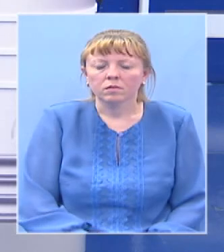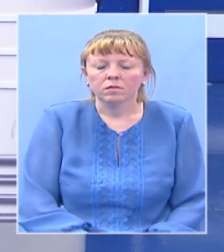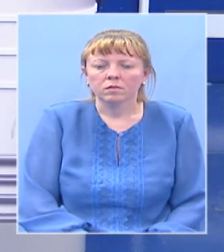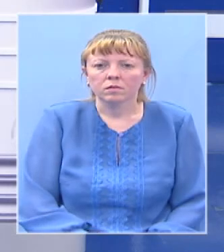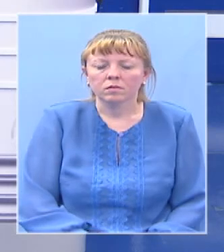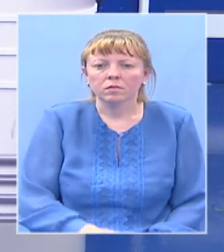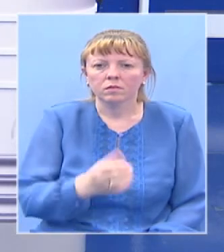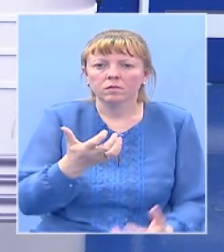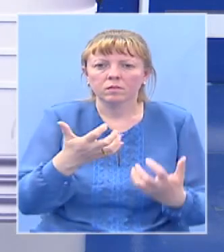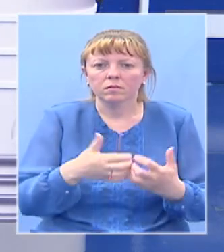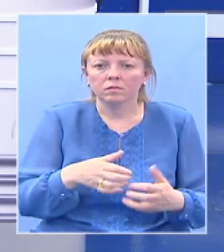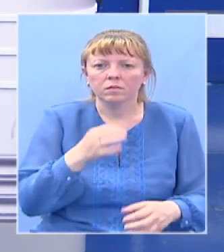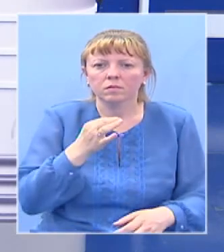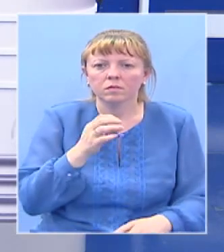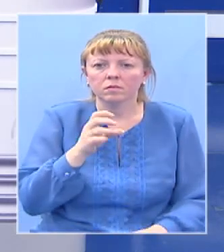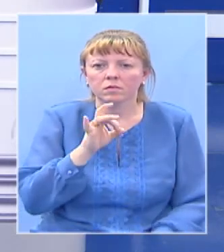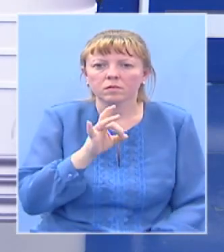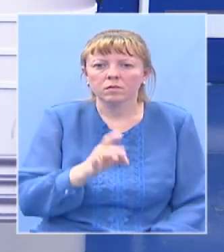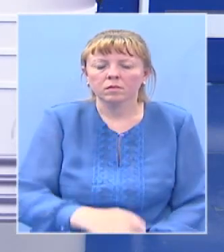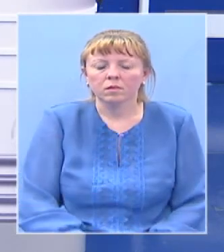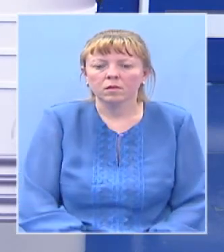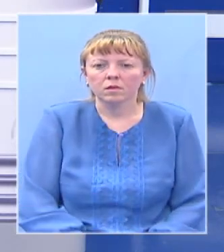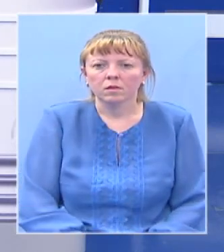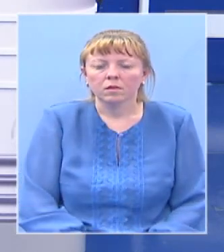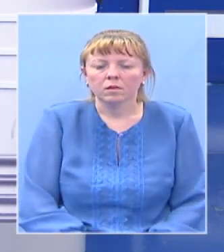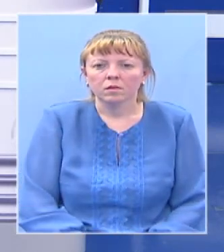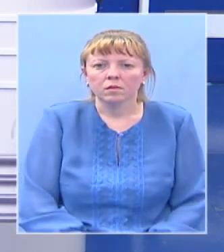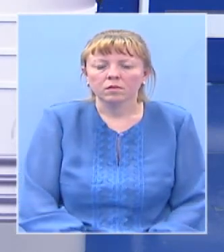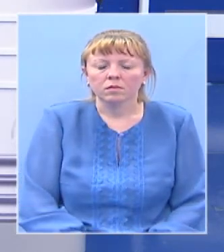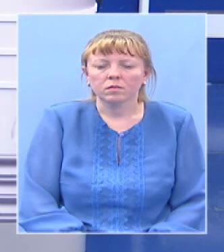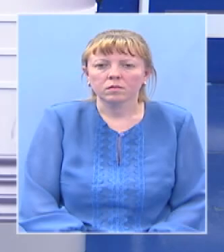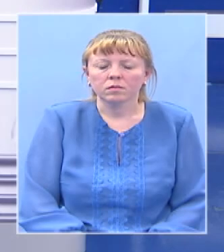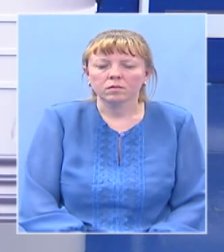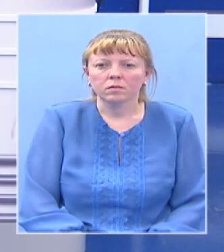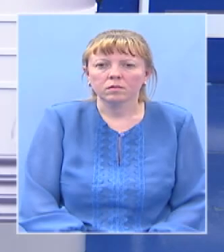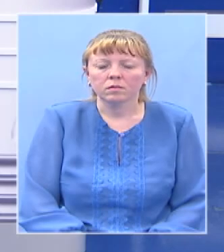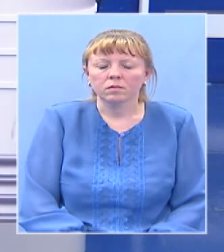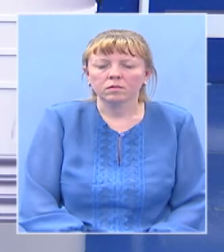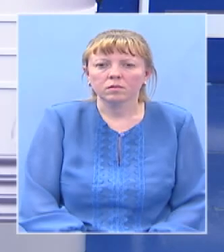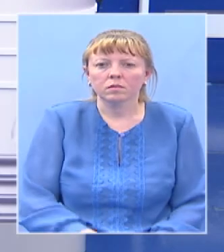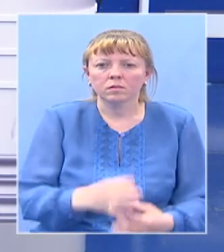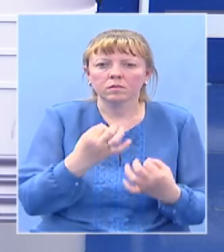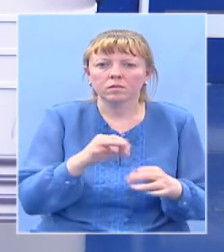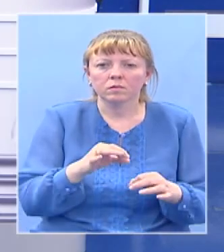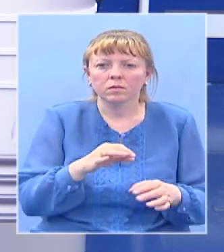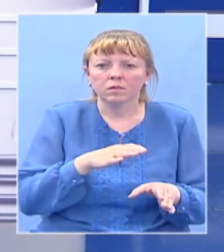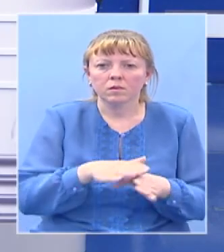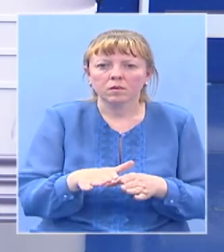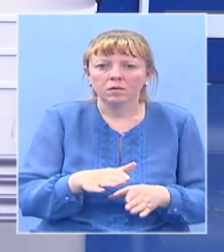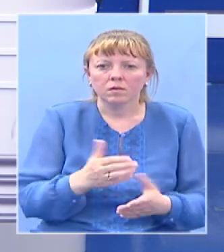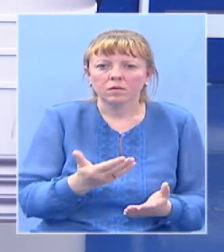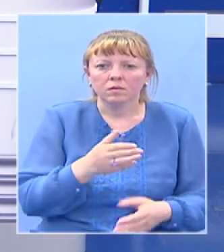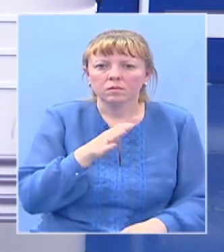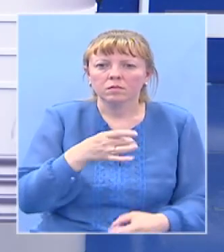внедрение автоматизированных станциях измерений которы которые позволит ээ уже оть данную